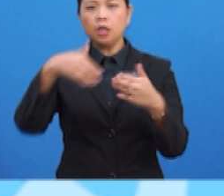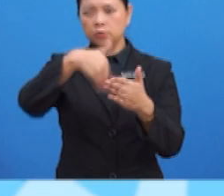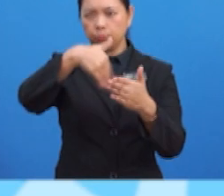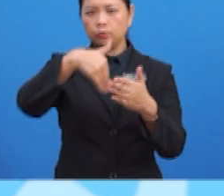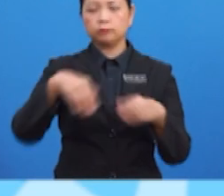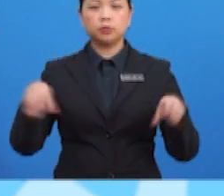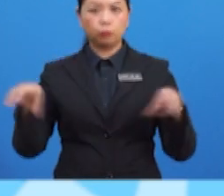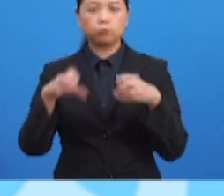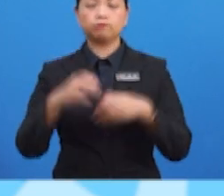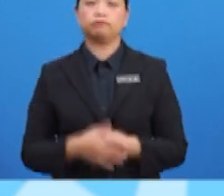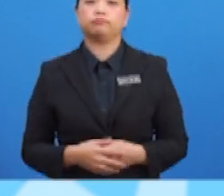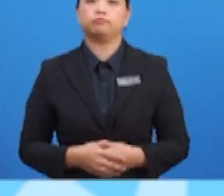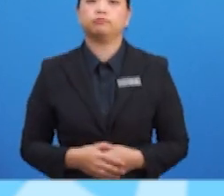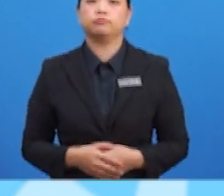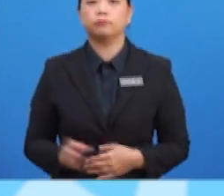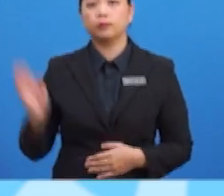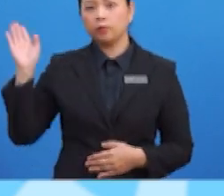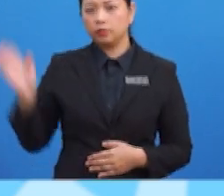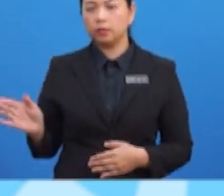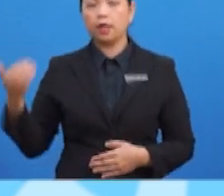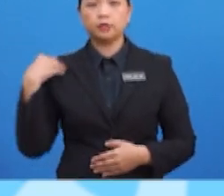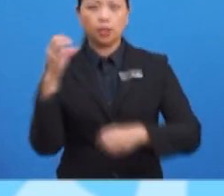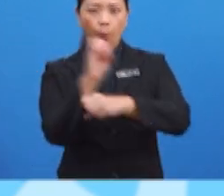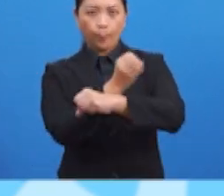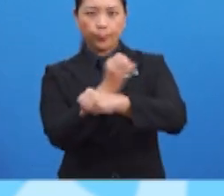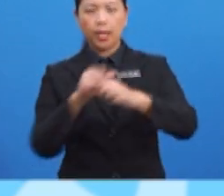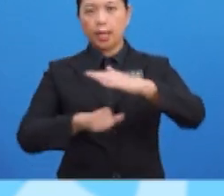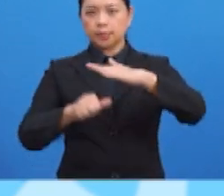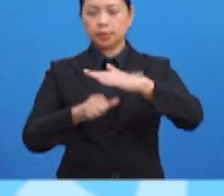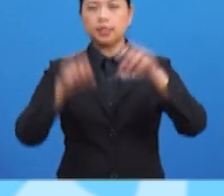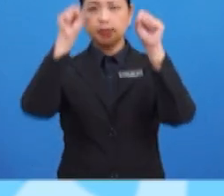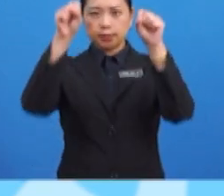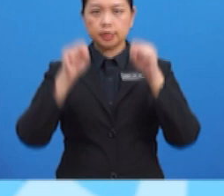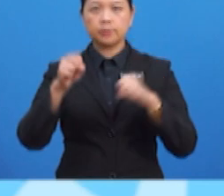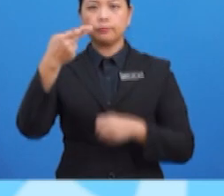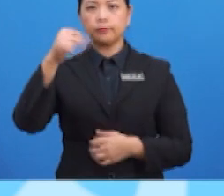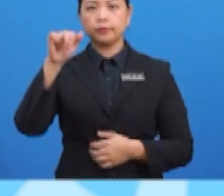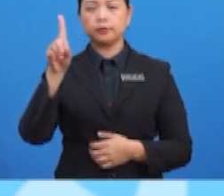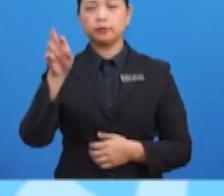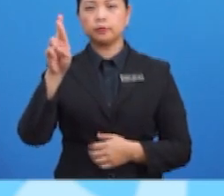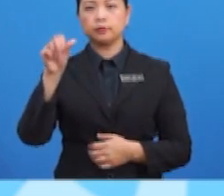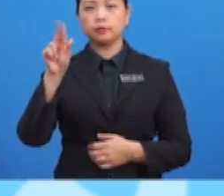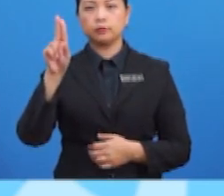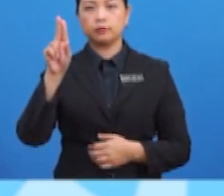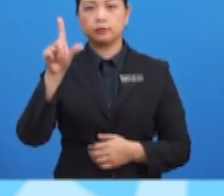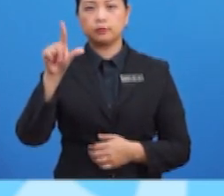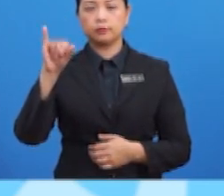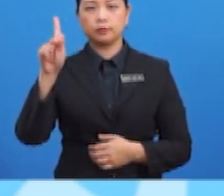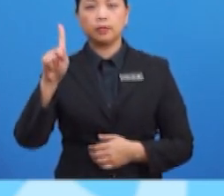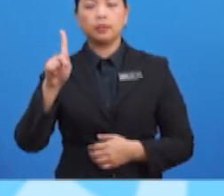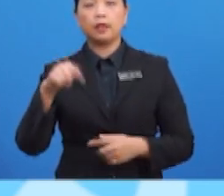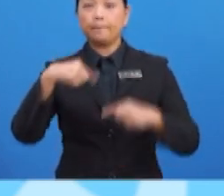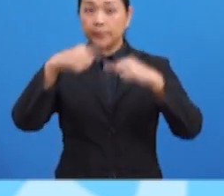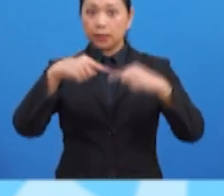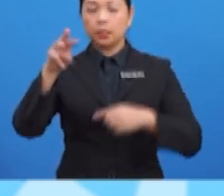dipasang. Ini adalah operasi asas sistem hidrolik. Apabila motor